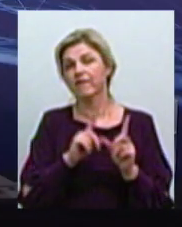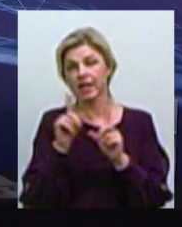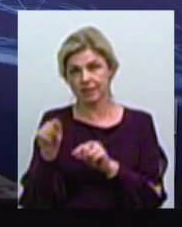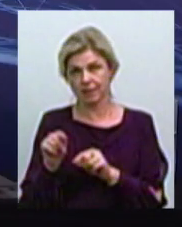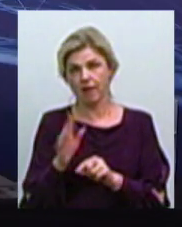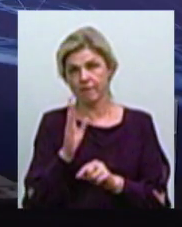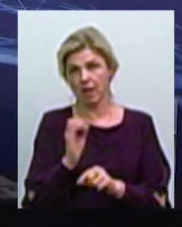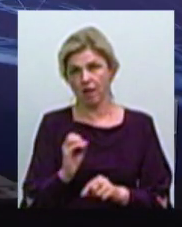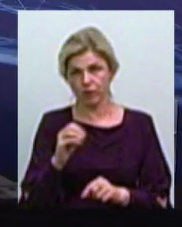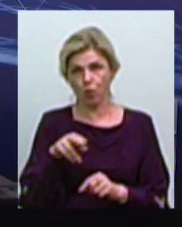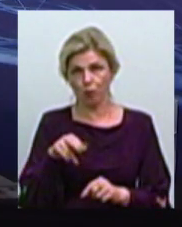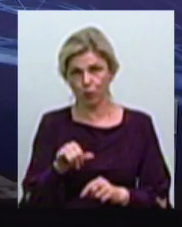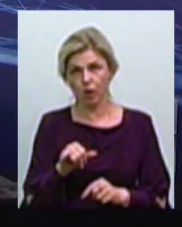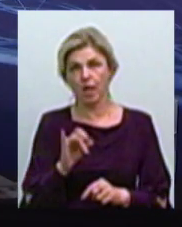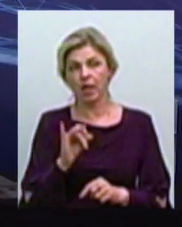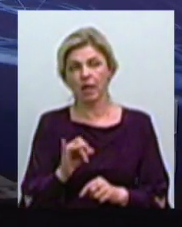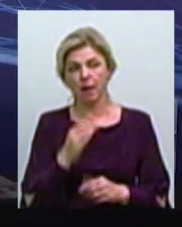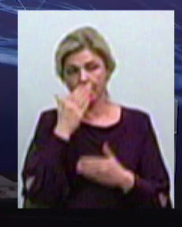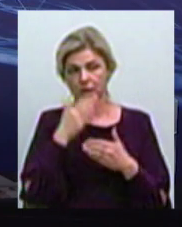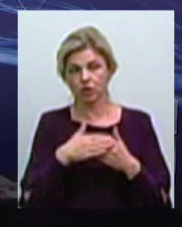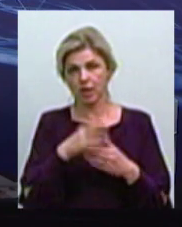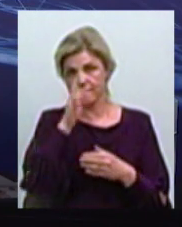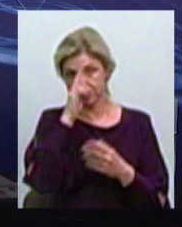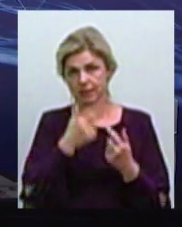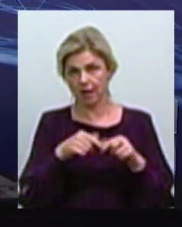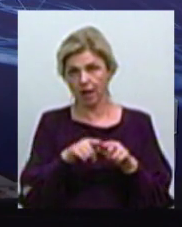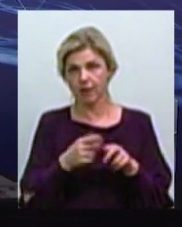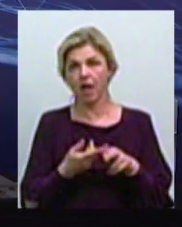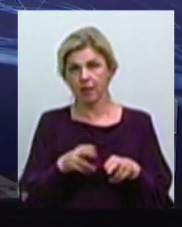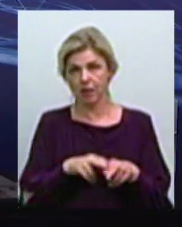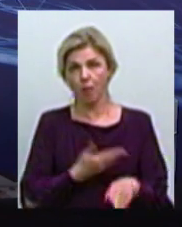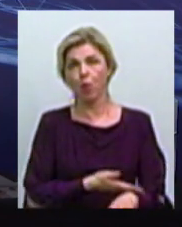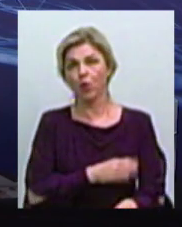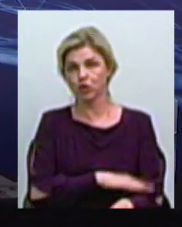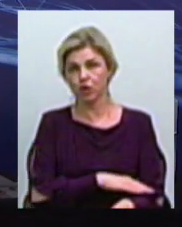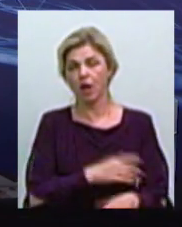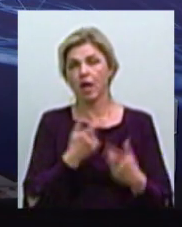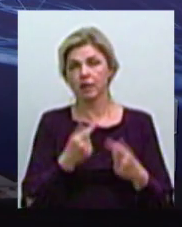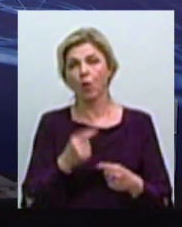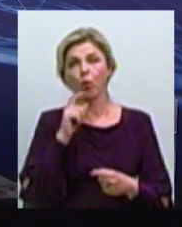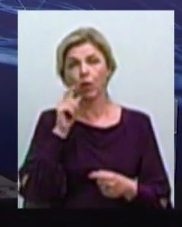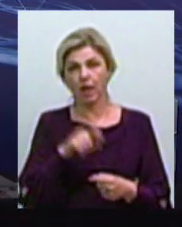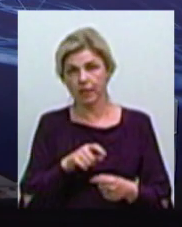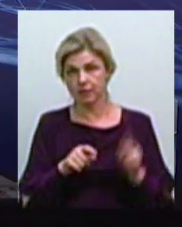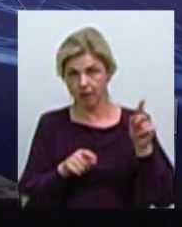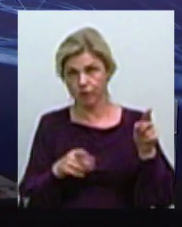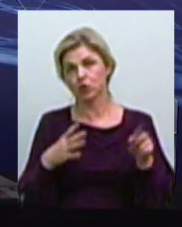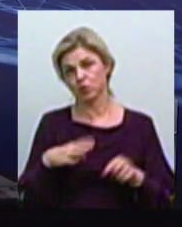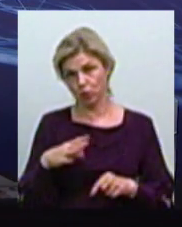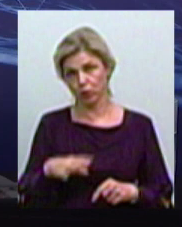в Европу, в страны Европы. И ближайшая страна – это у нас Польша, вот, где, в общем-то, украинцев ждут, потому